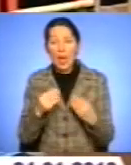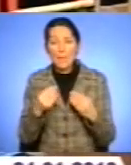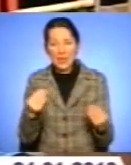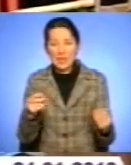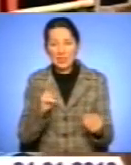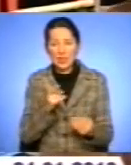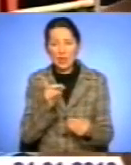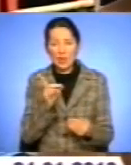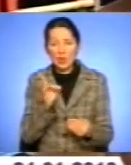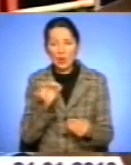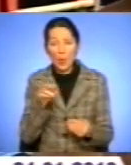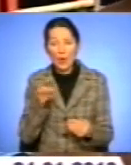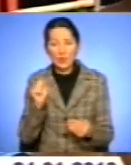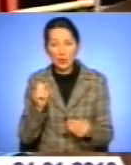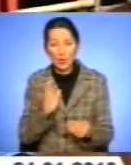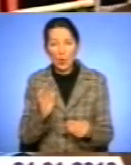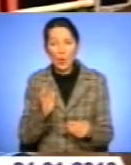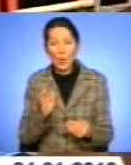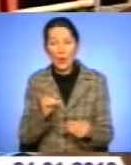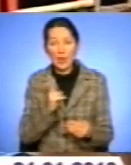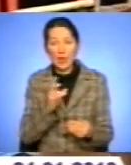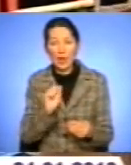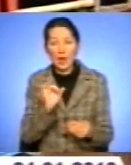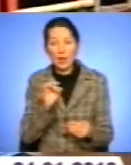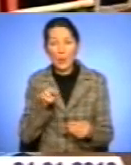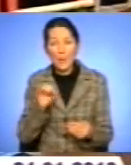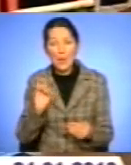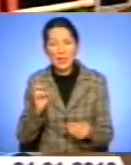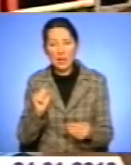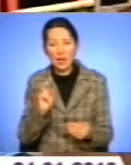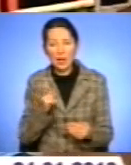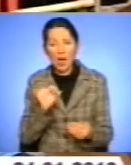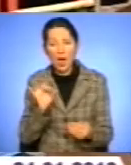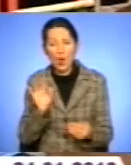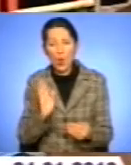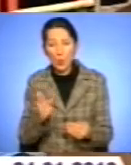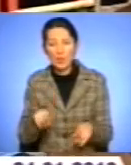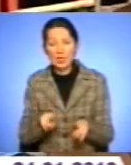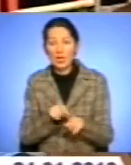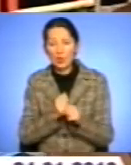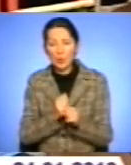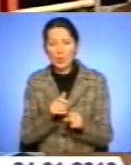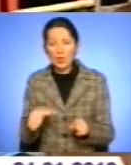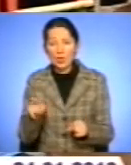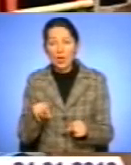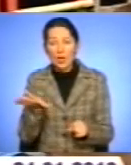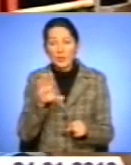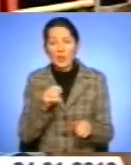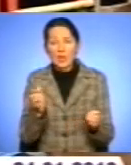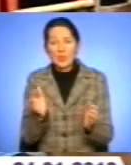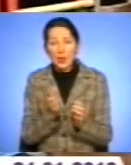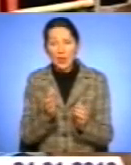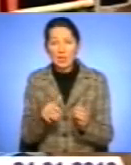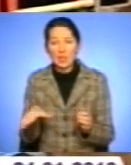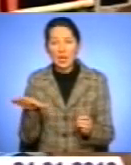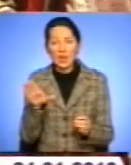класики української драматургії, але настільки точно побудувати жанрово, стилістично п'єсу, ну, повірте, що не